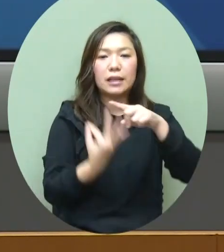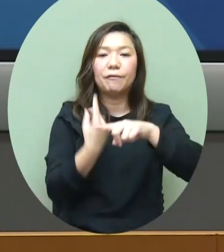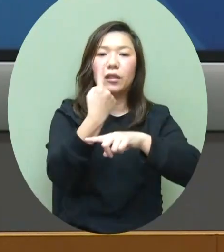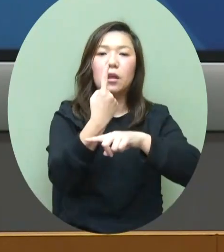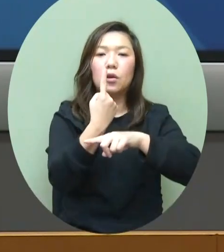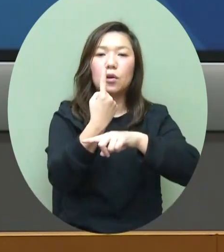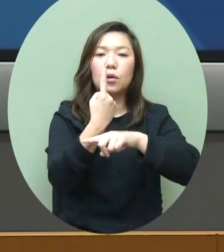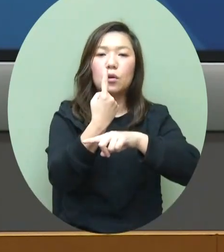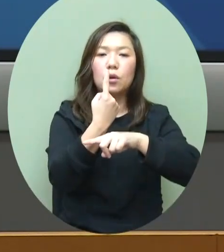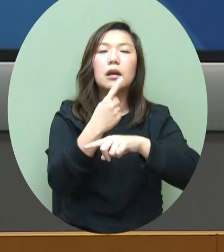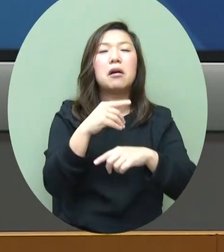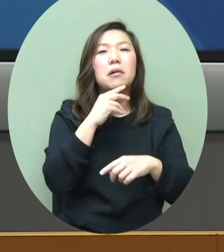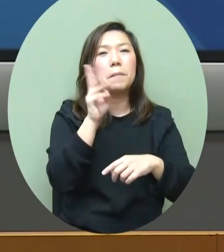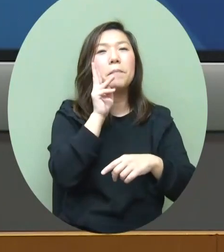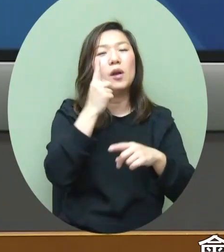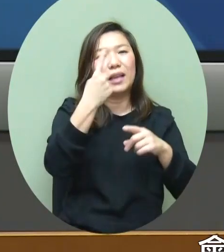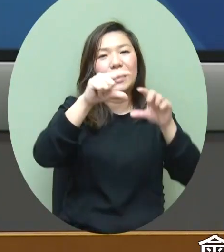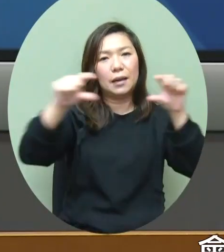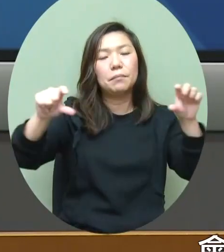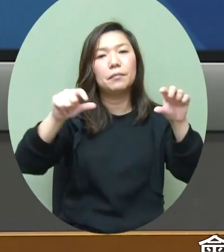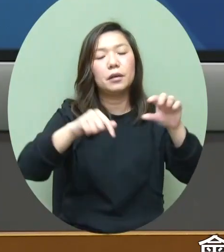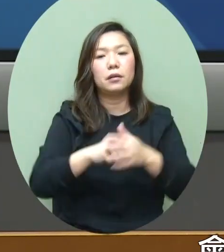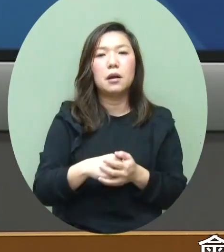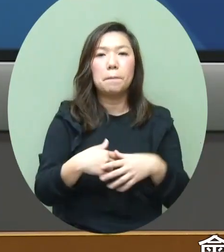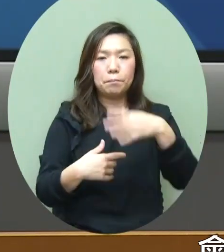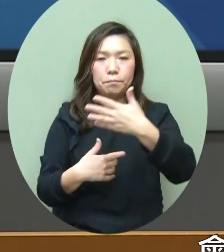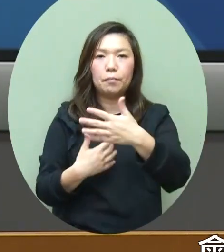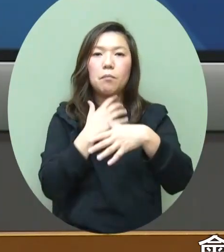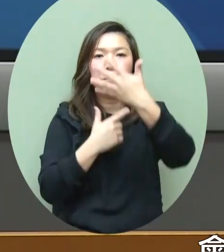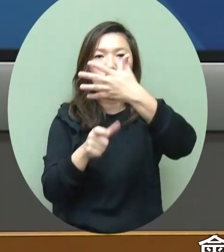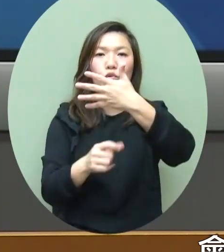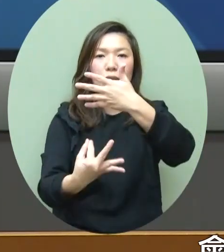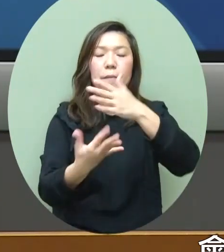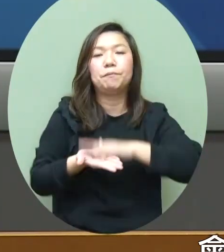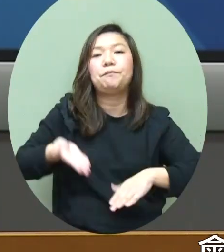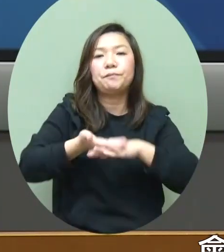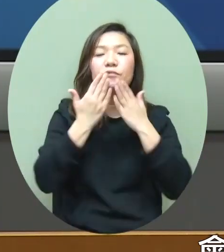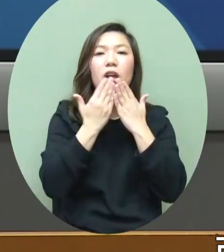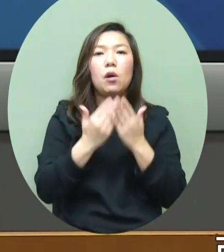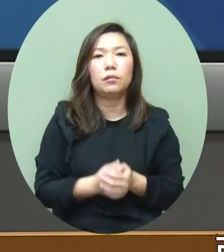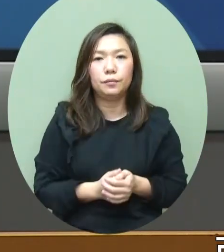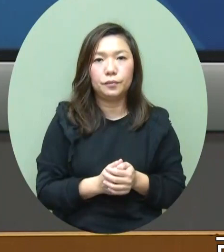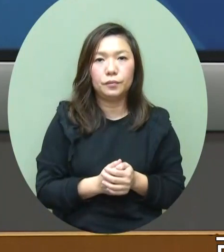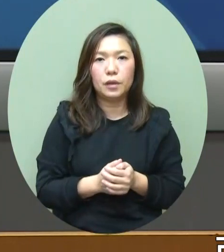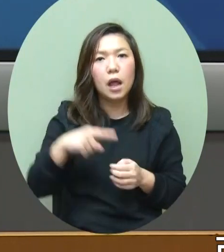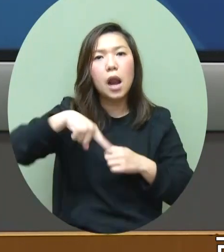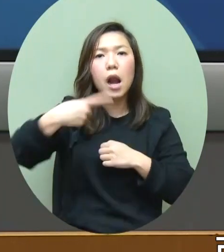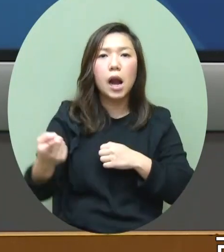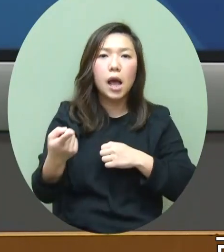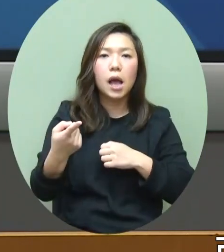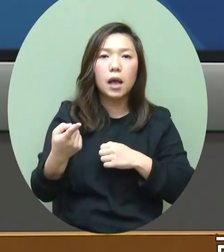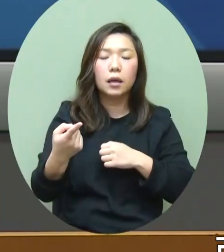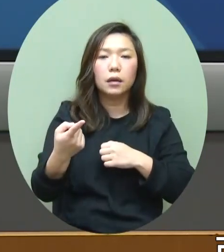約略係一班一級啦，就會喺5月3日咧係回校恢復面授，而另外。